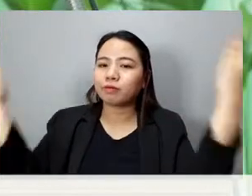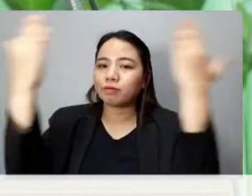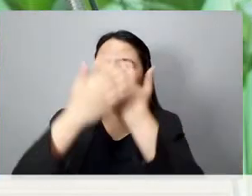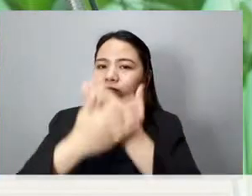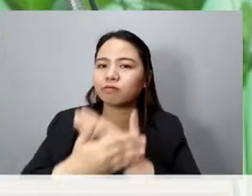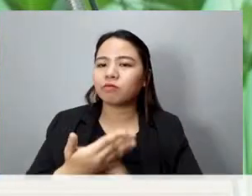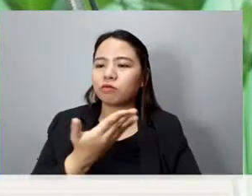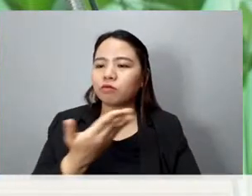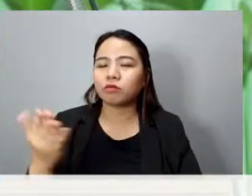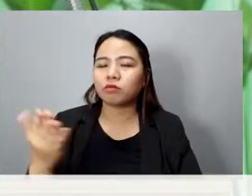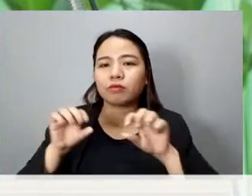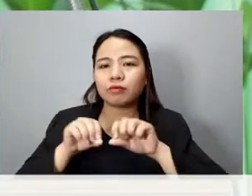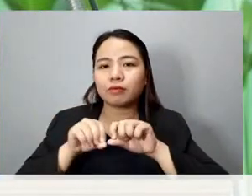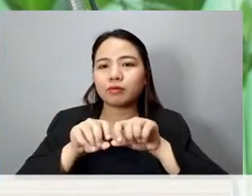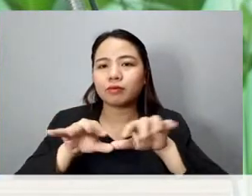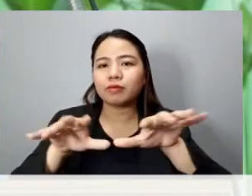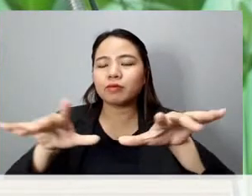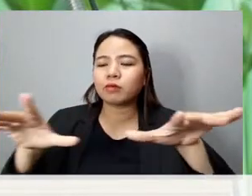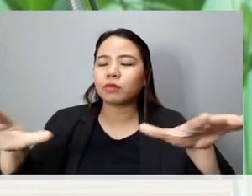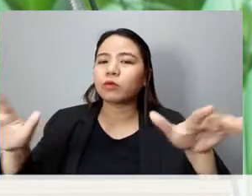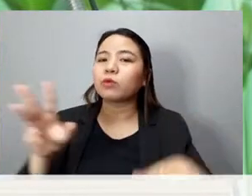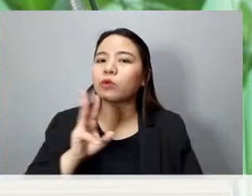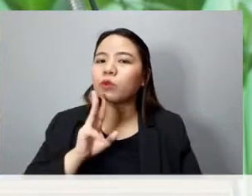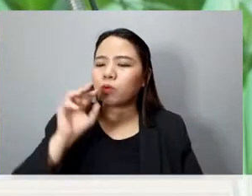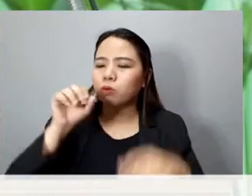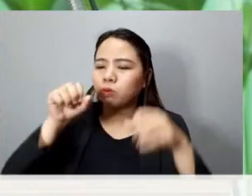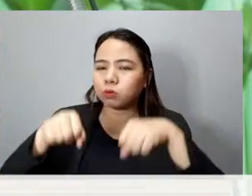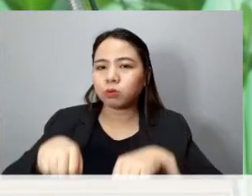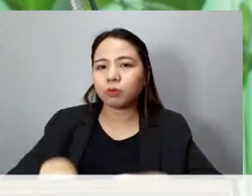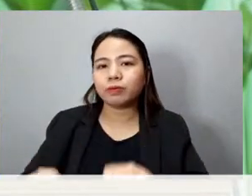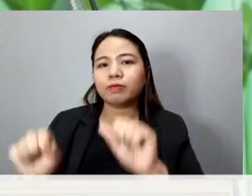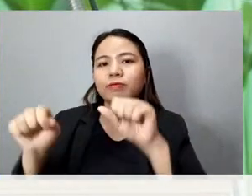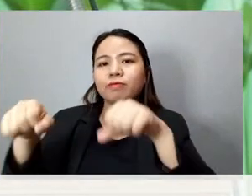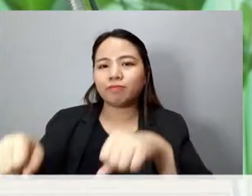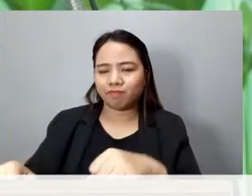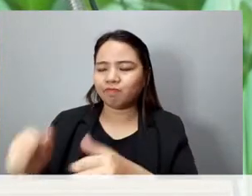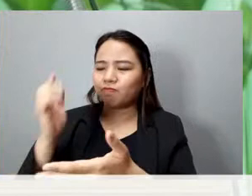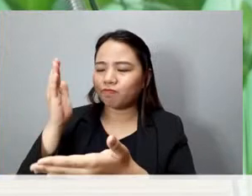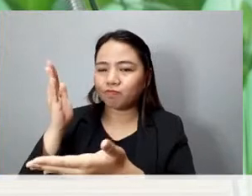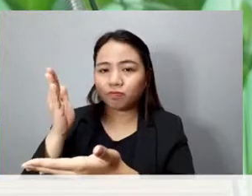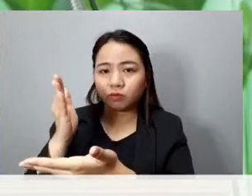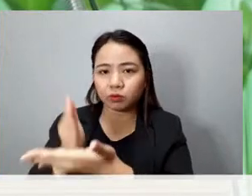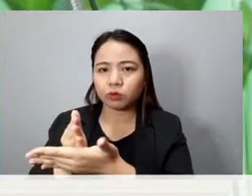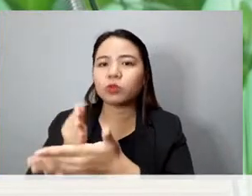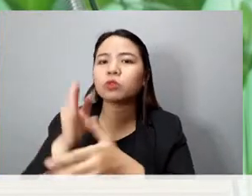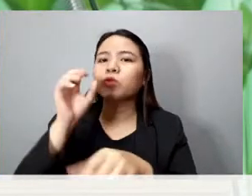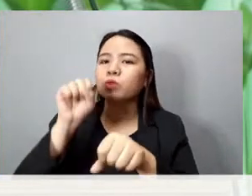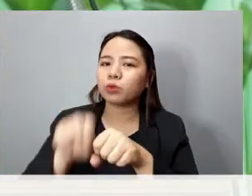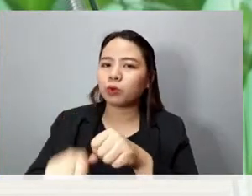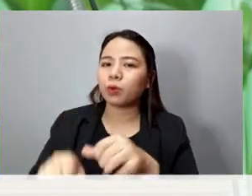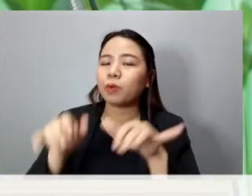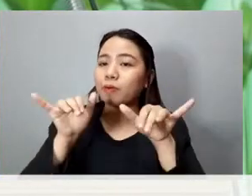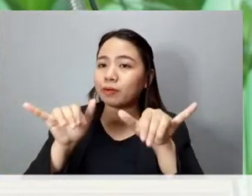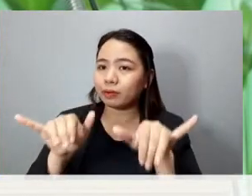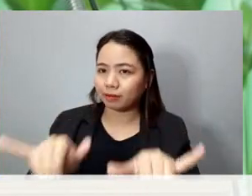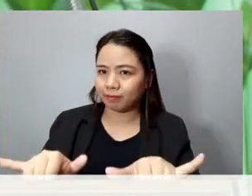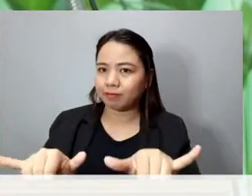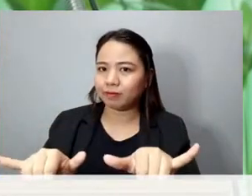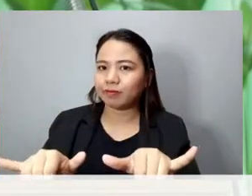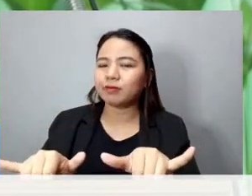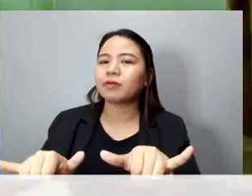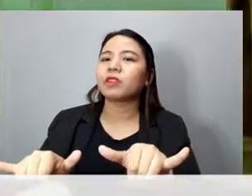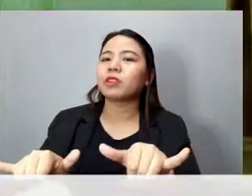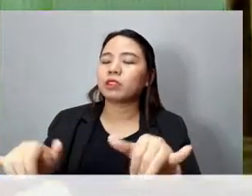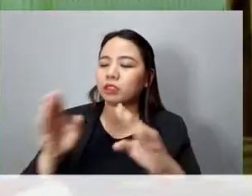lumaganap. Ang tubig ay aking nilagyan ng hangganan, upang ito'y manatili sa likod ng mga